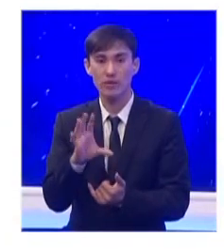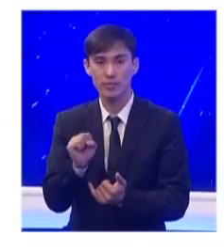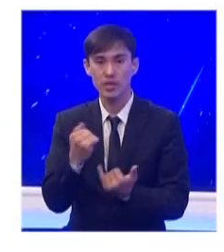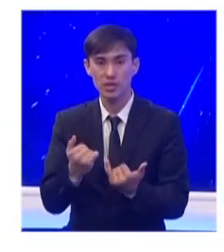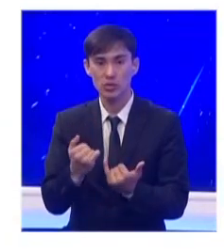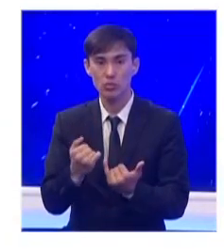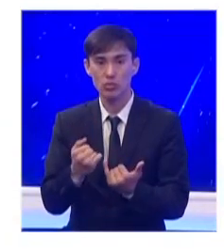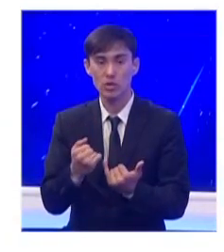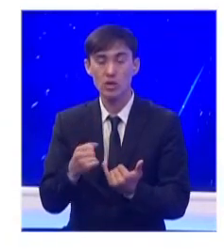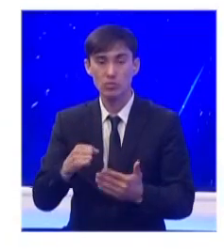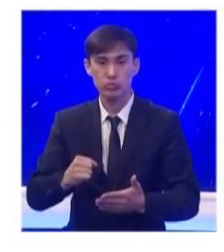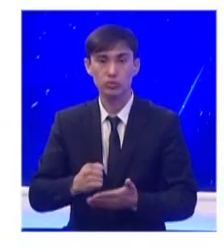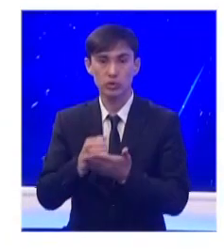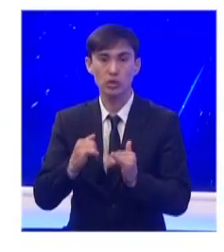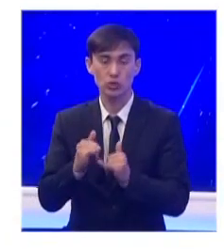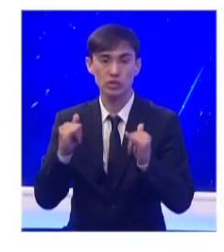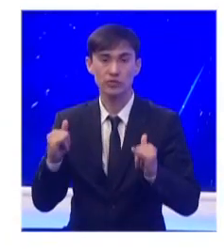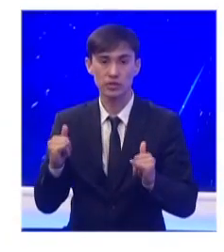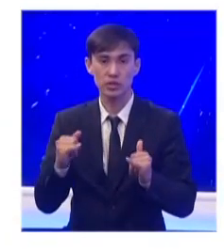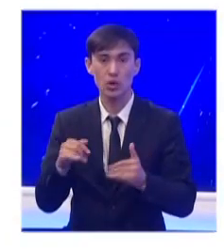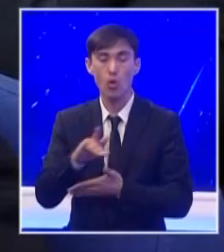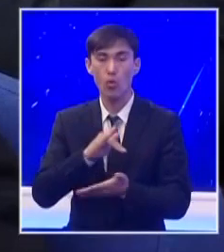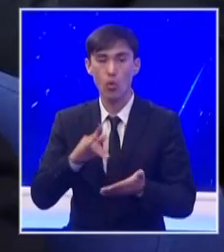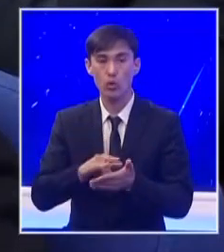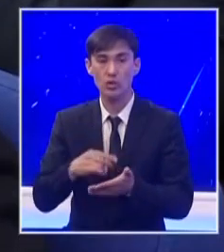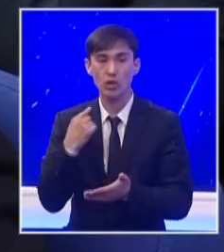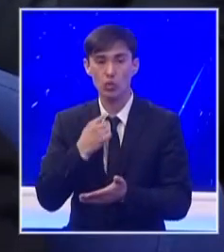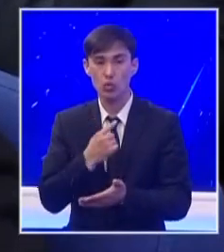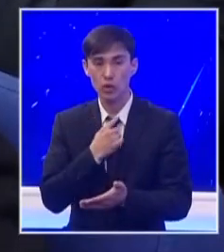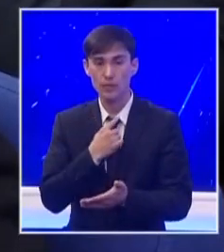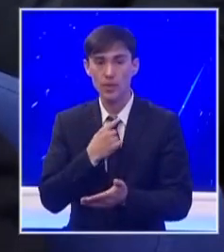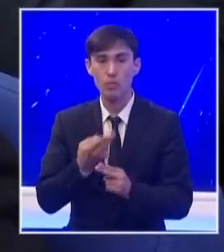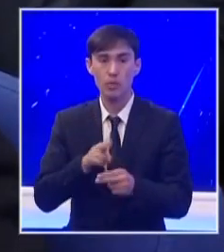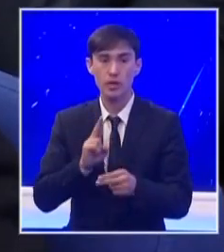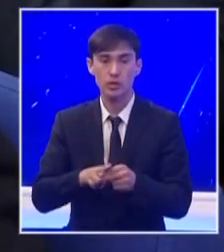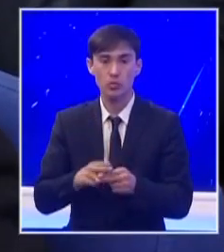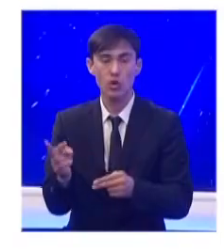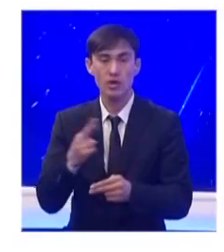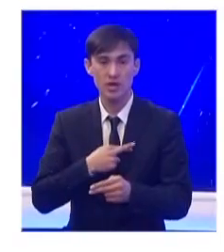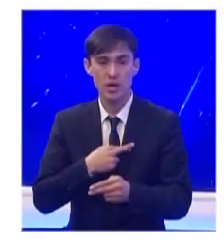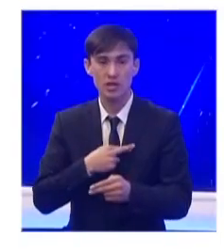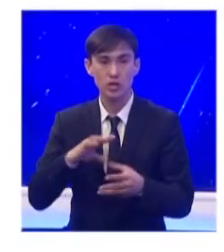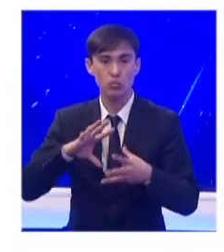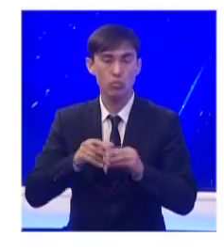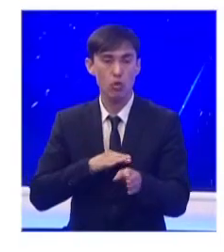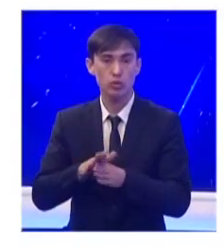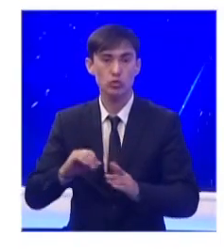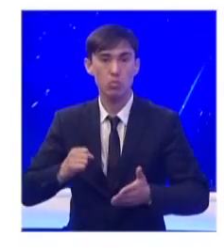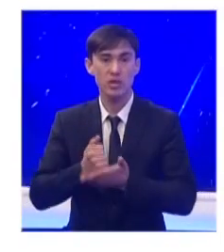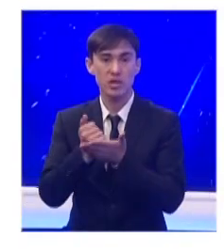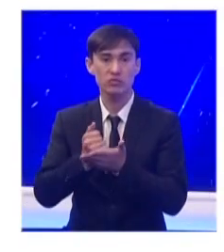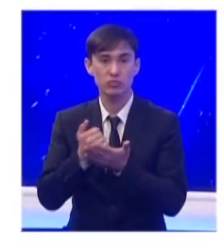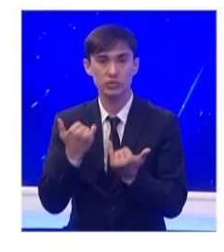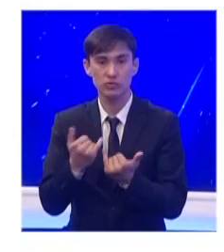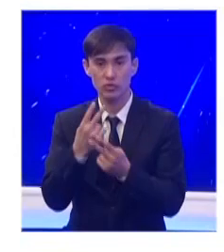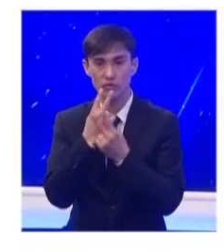тоже даст толчок для развития города Талдыкурган. Поэтому я целиком и полностью поддерживаю. Мы